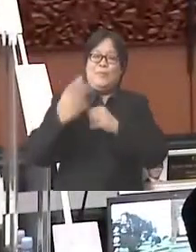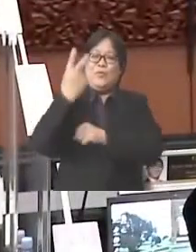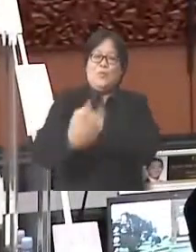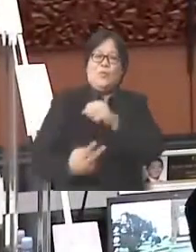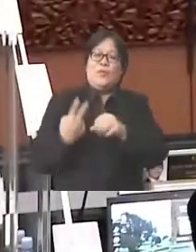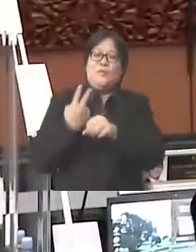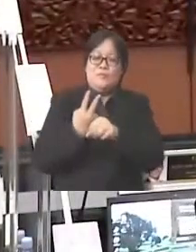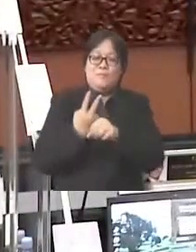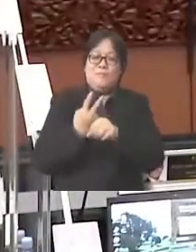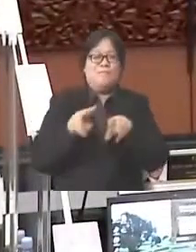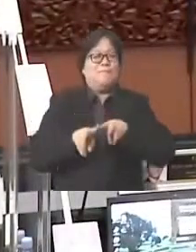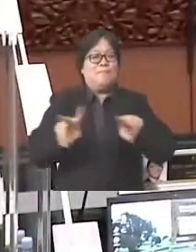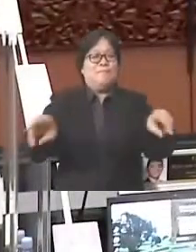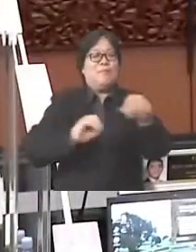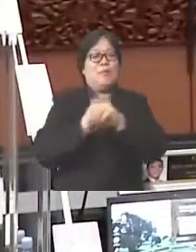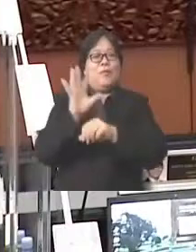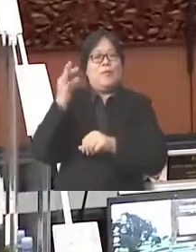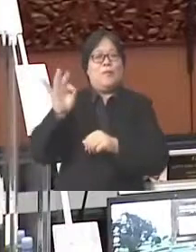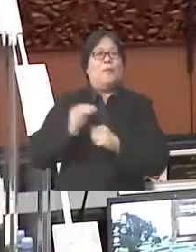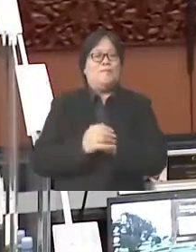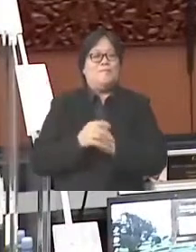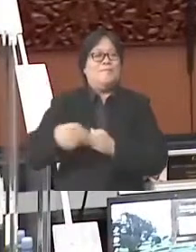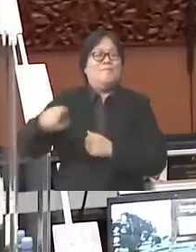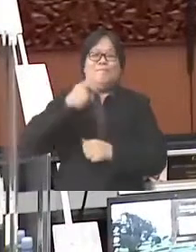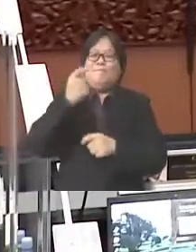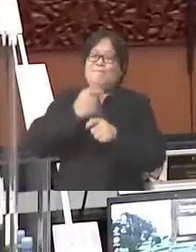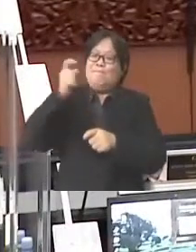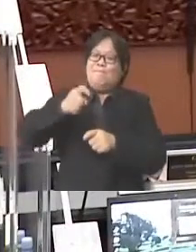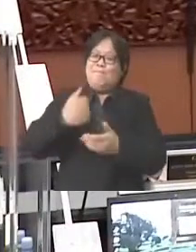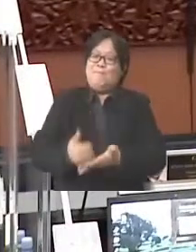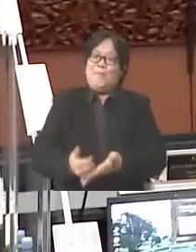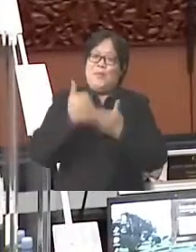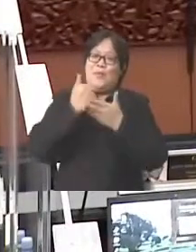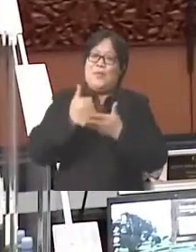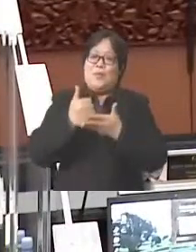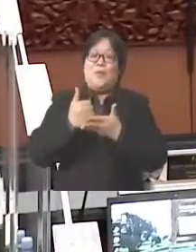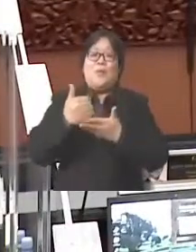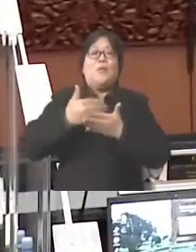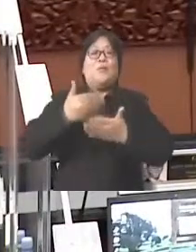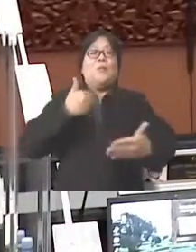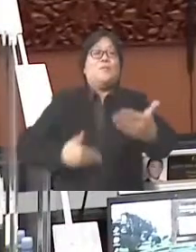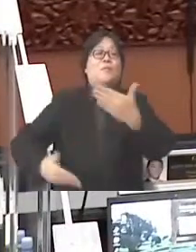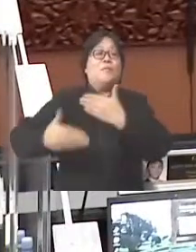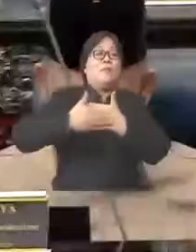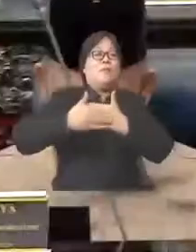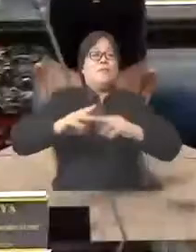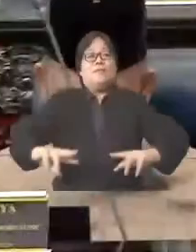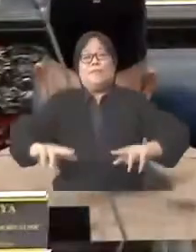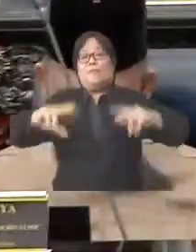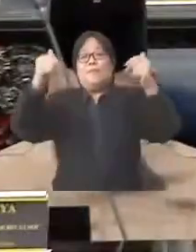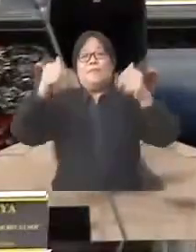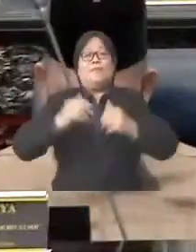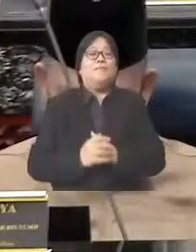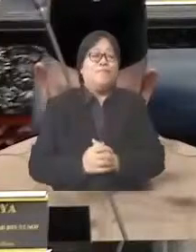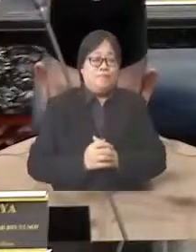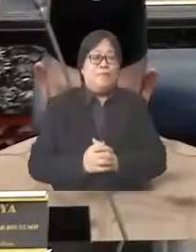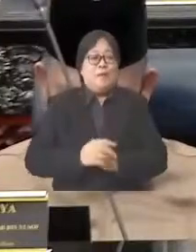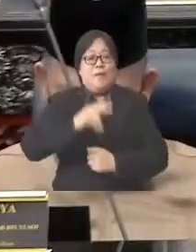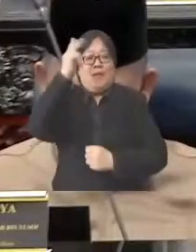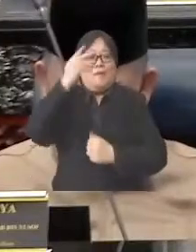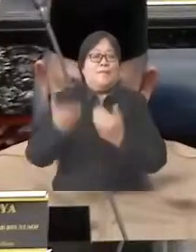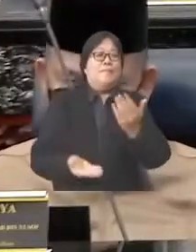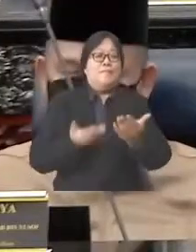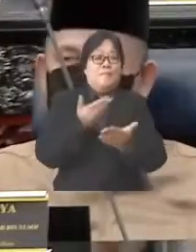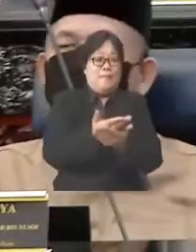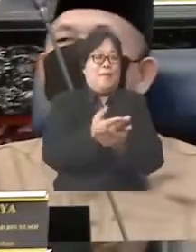diselubungi V demi kobis 16 mereka tetap memerlukan bantuan sebelum boleh bangkit smule sepenuhnya oleh itu